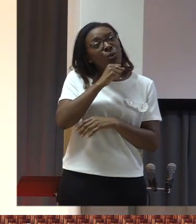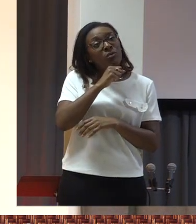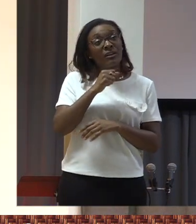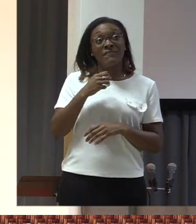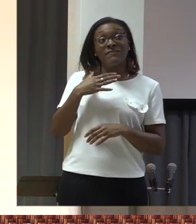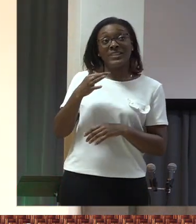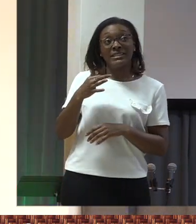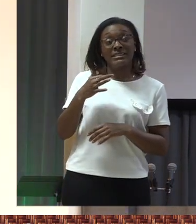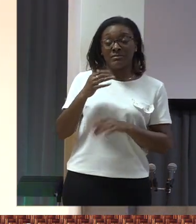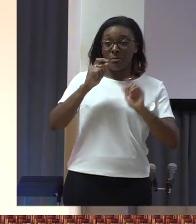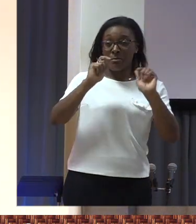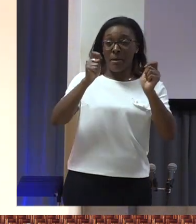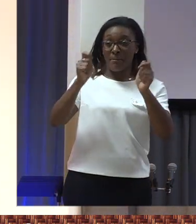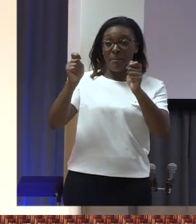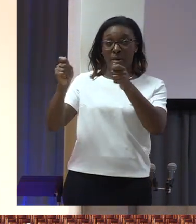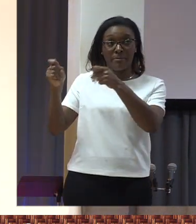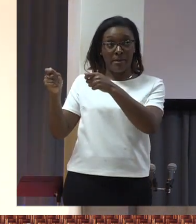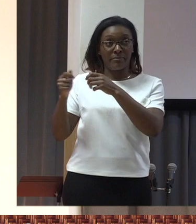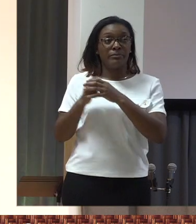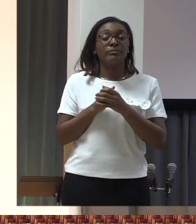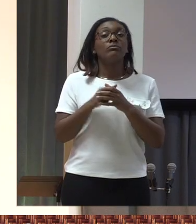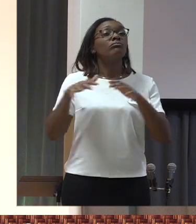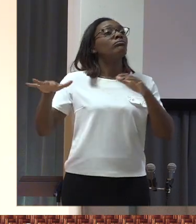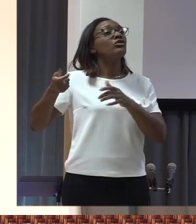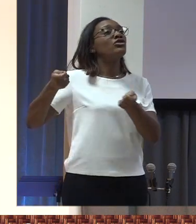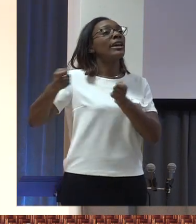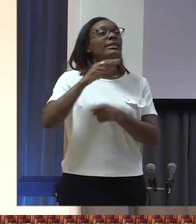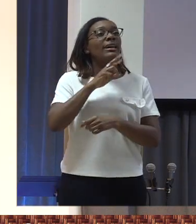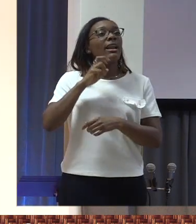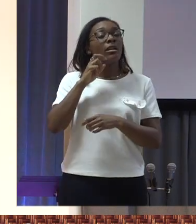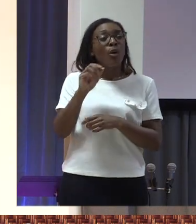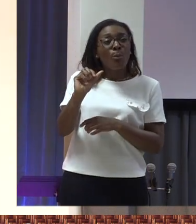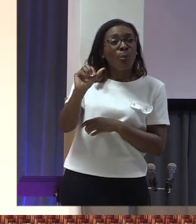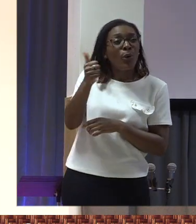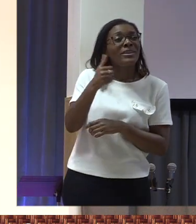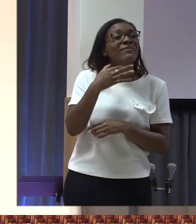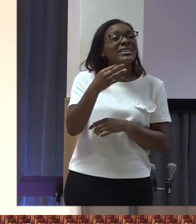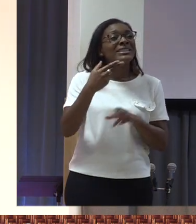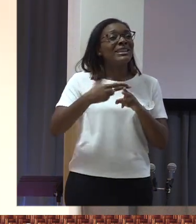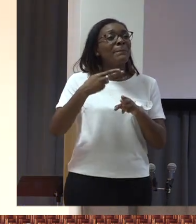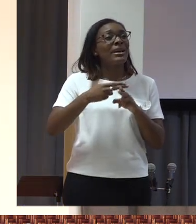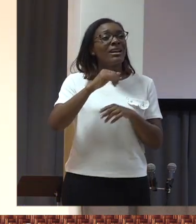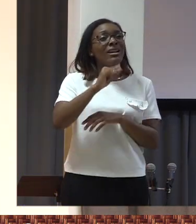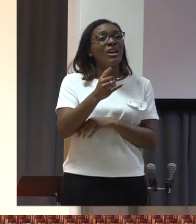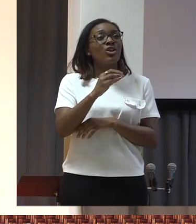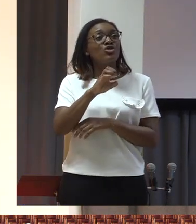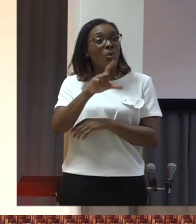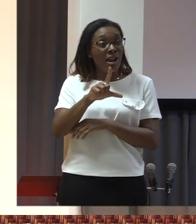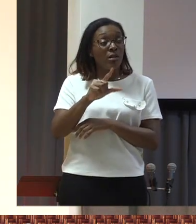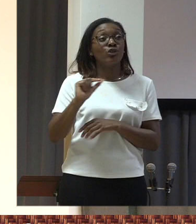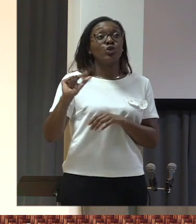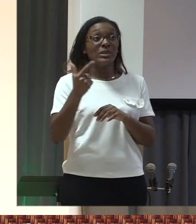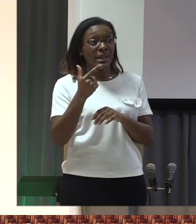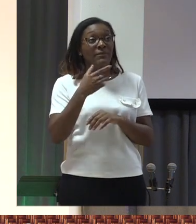Israël. Son fils premier-né se nommait Joël et le second Abija. Il